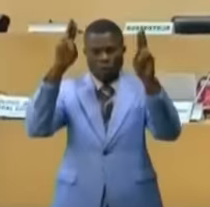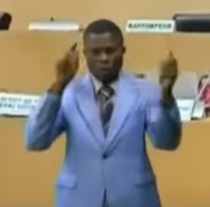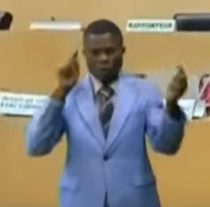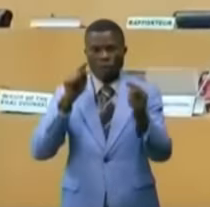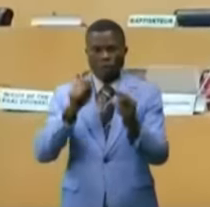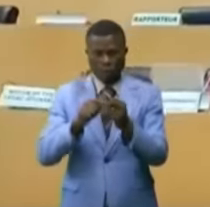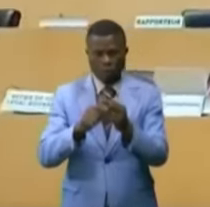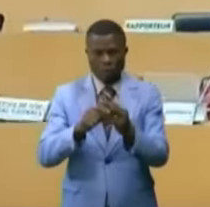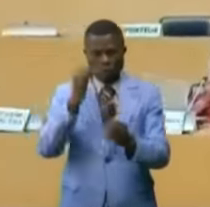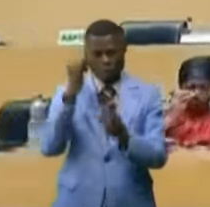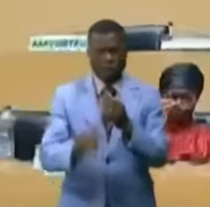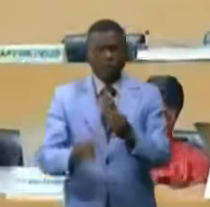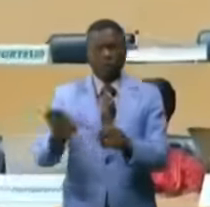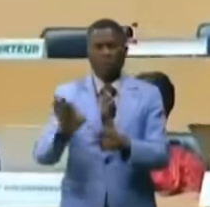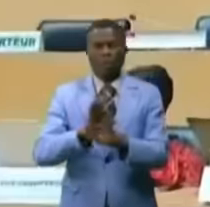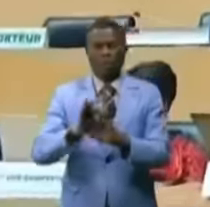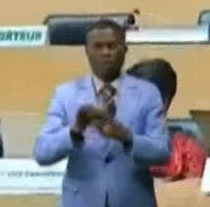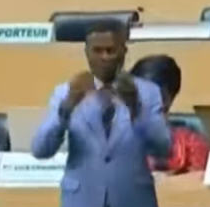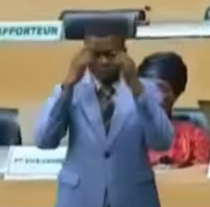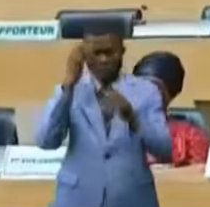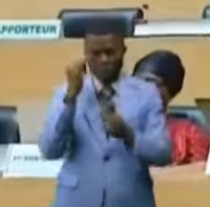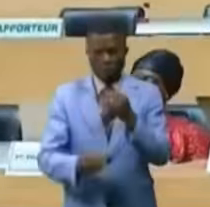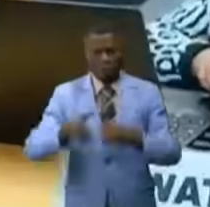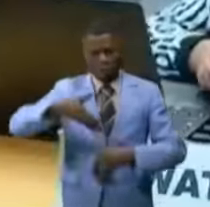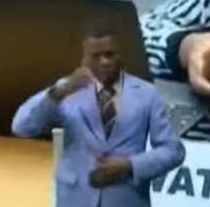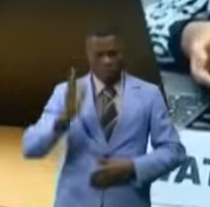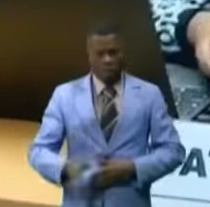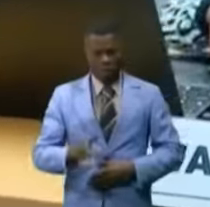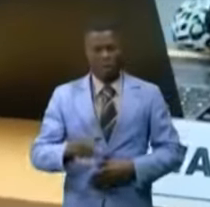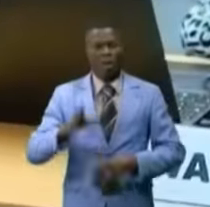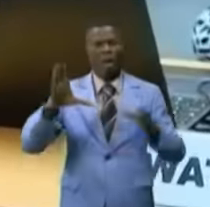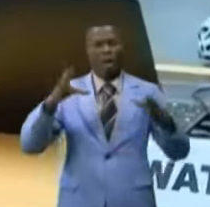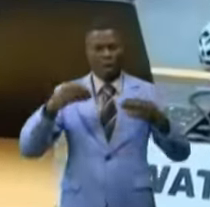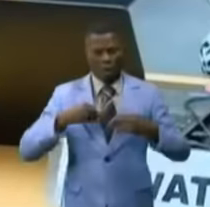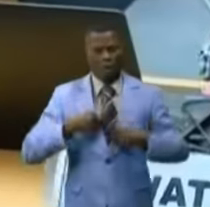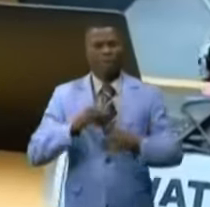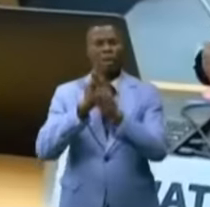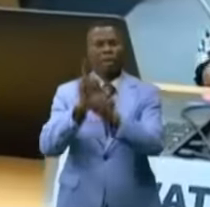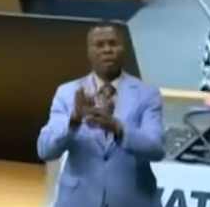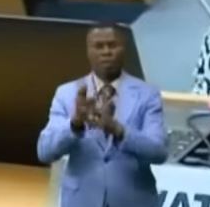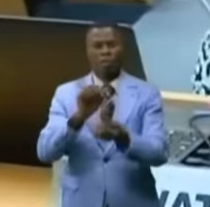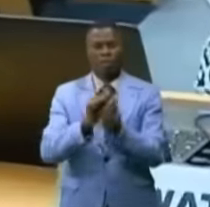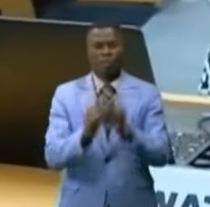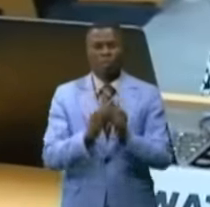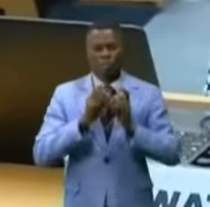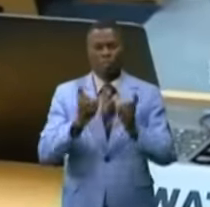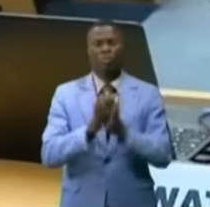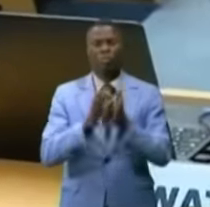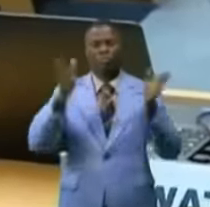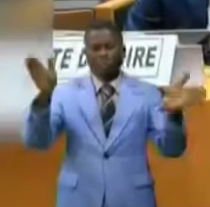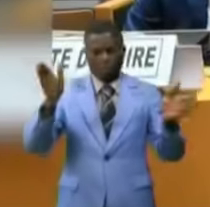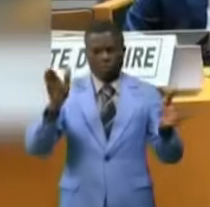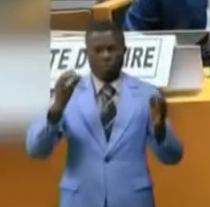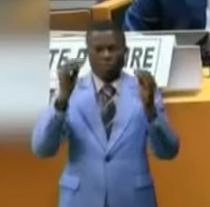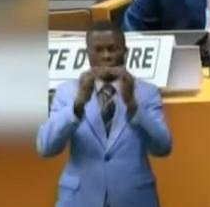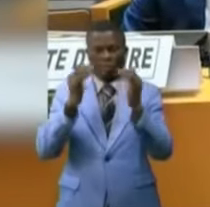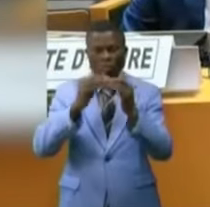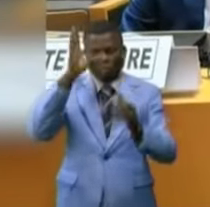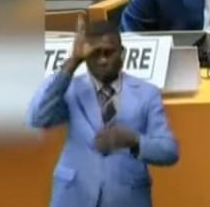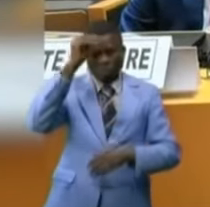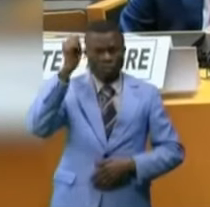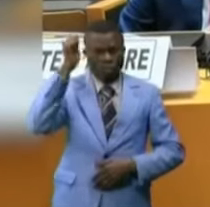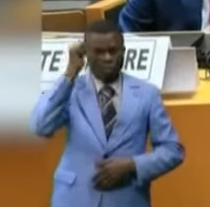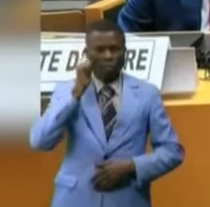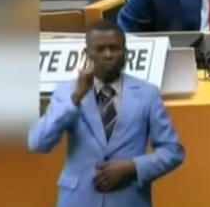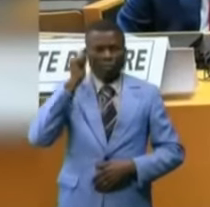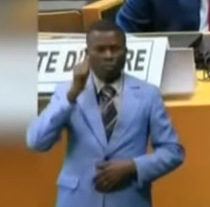Justement, à l'issue des délibérations, les experts ont pris note des rapports sur la déclaration solennelle sur l'égalité des sexes en